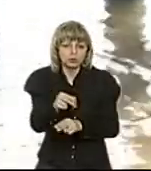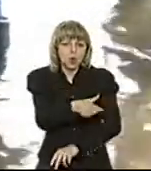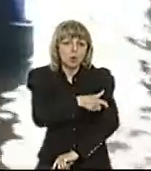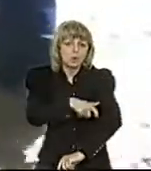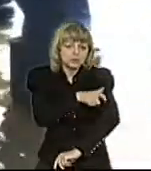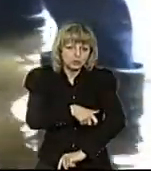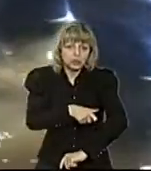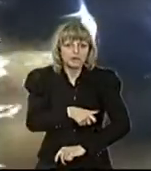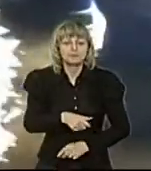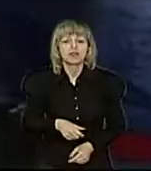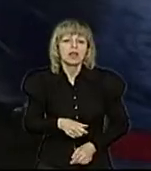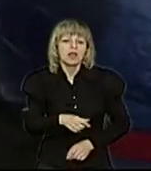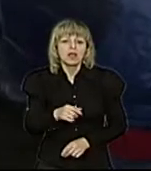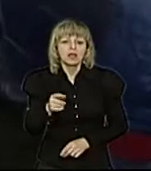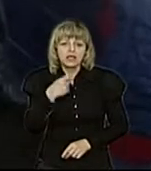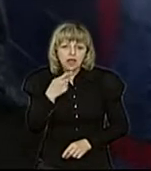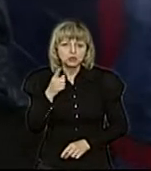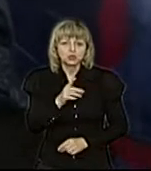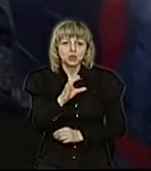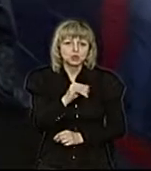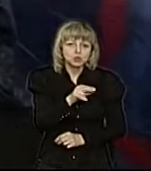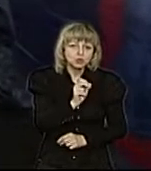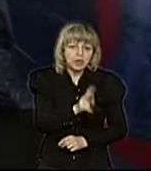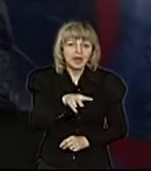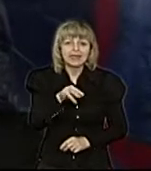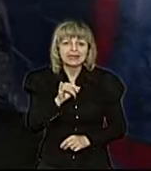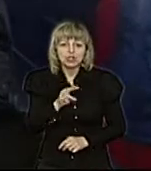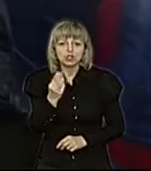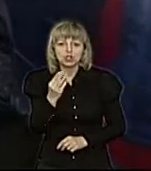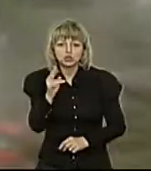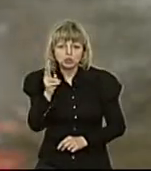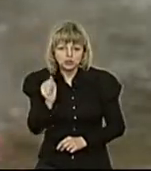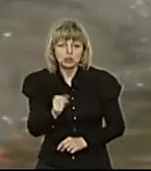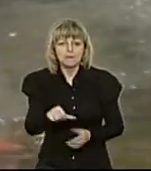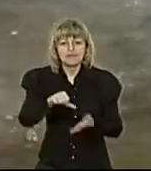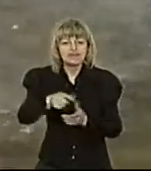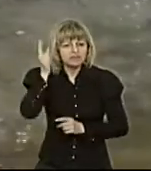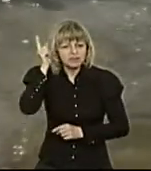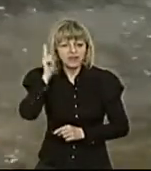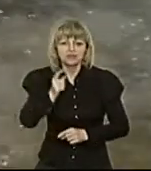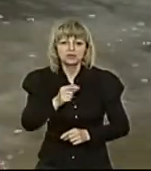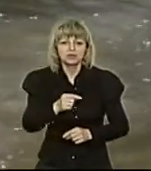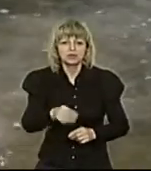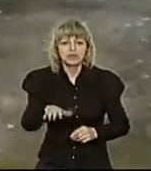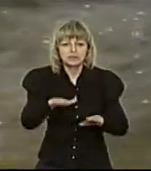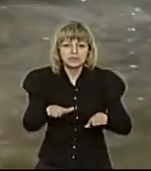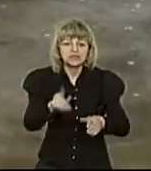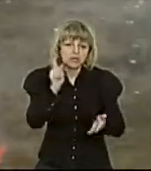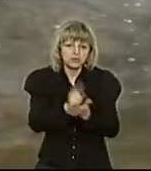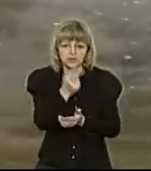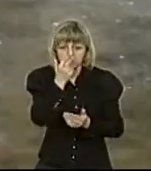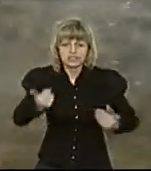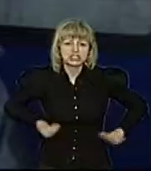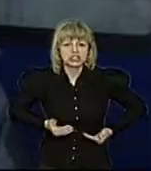Олександр Кливнюк говорить, судак, короп, лин і щука, представники даної фауни, повинні добре прижитися у